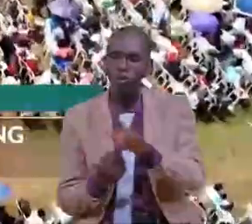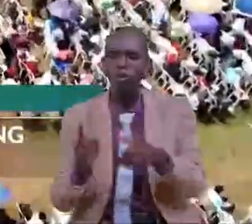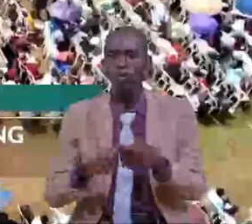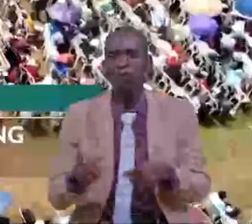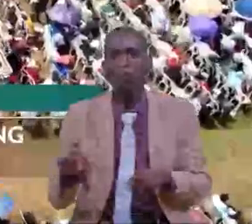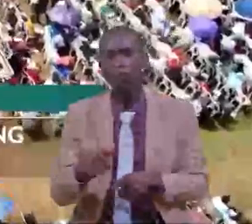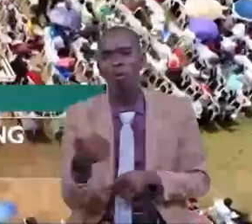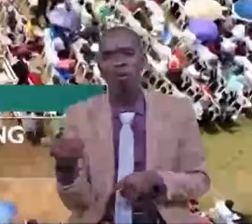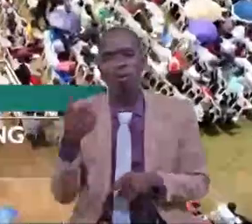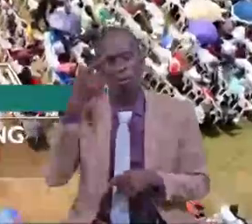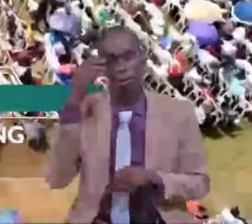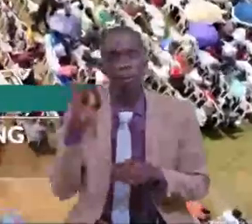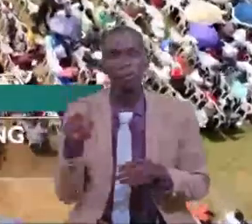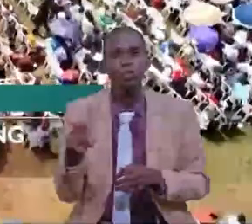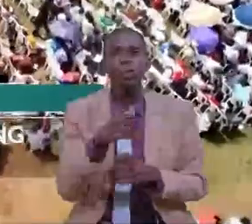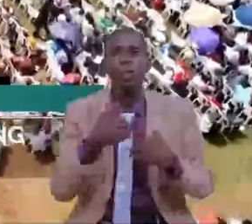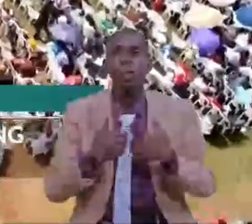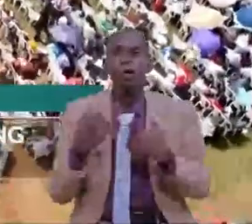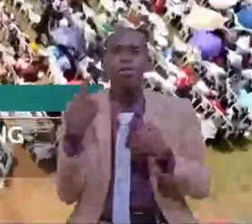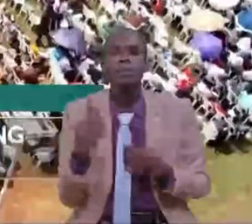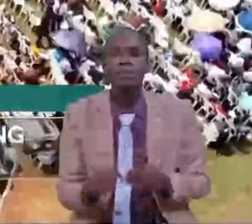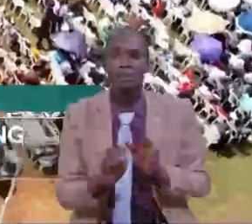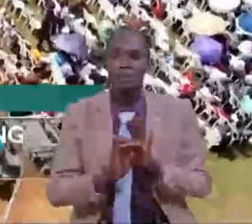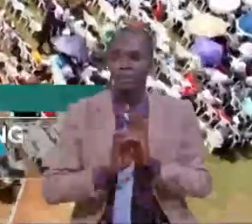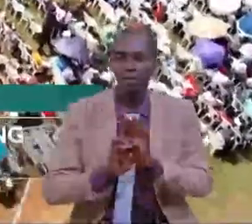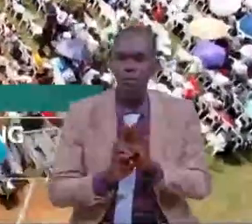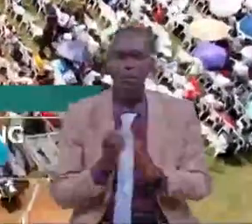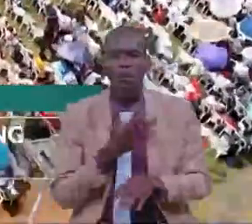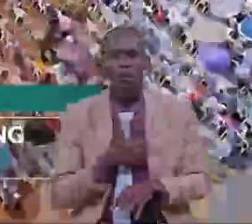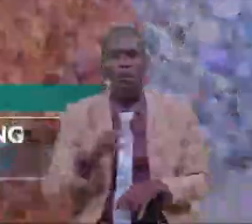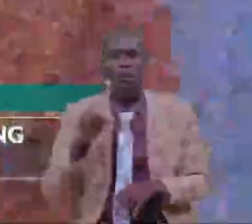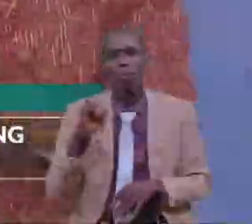pour cela. Parce que vous avez le modèle